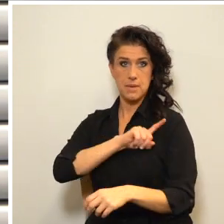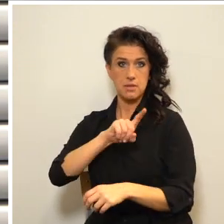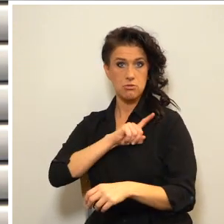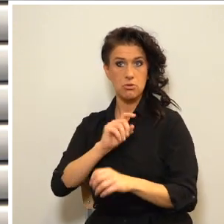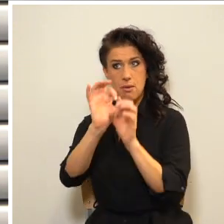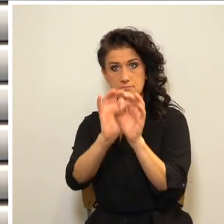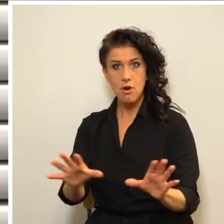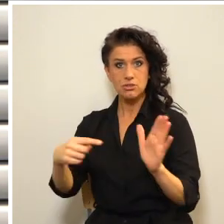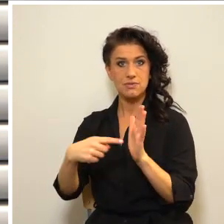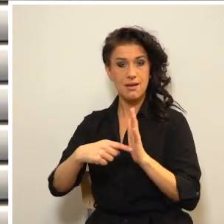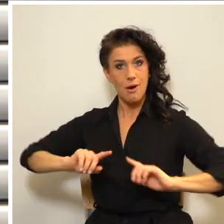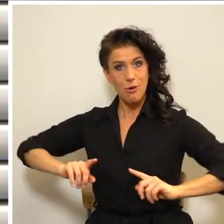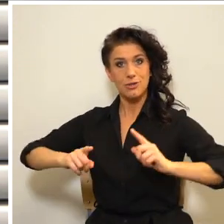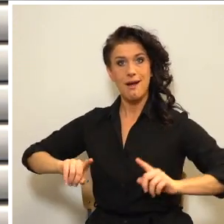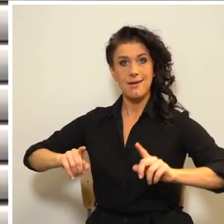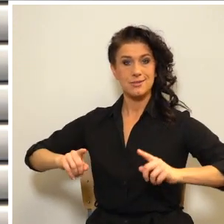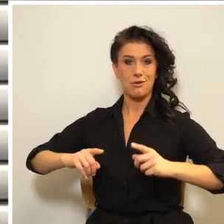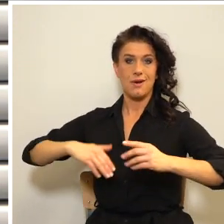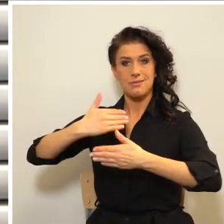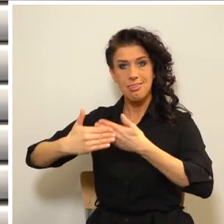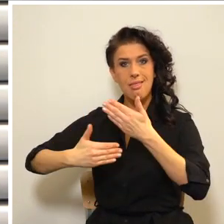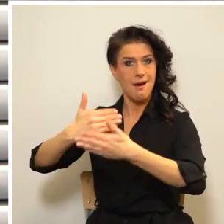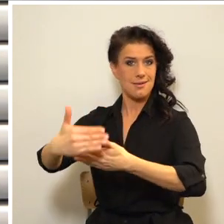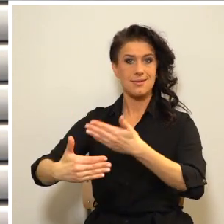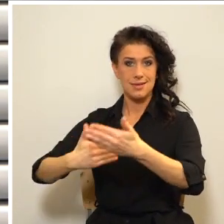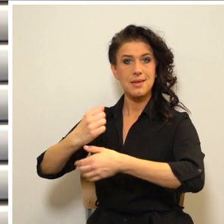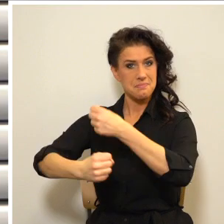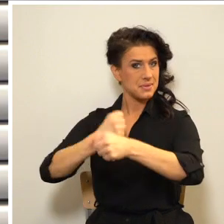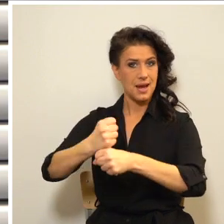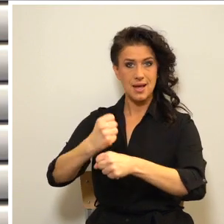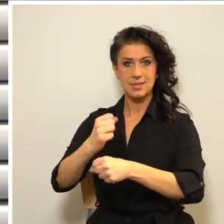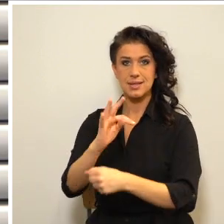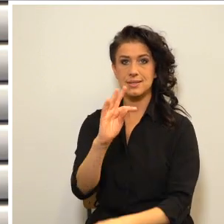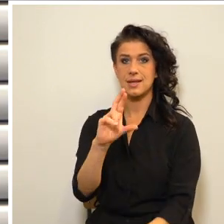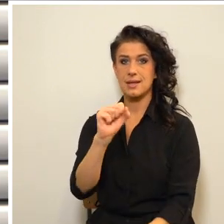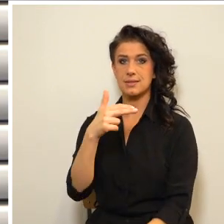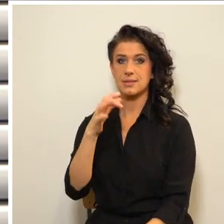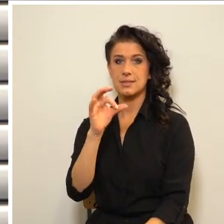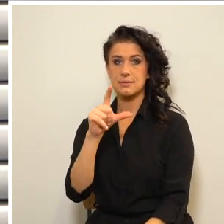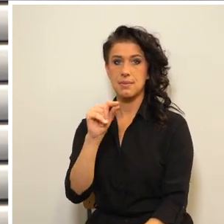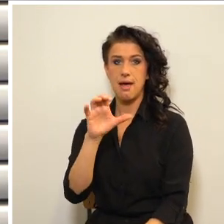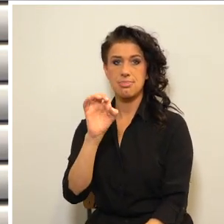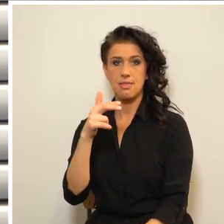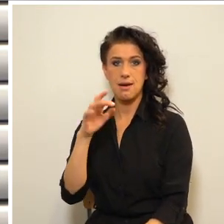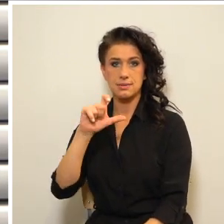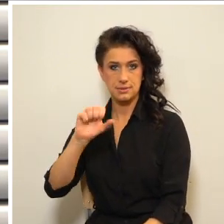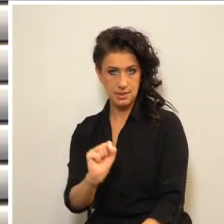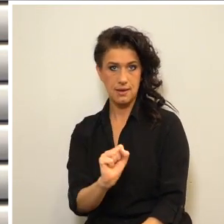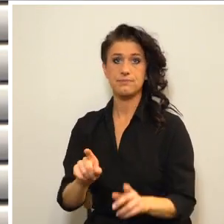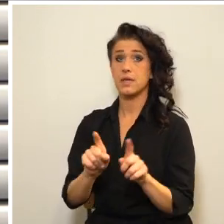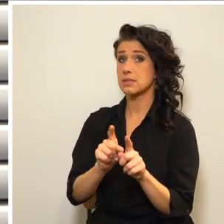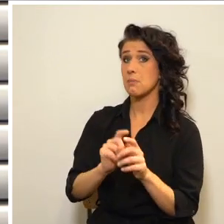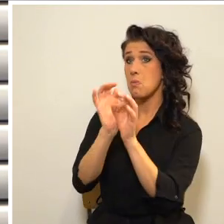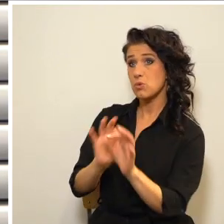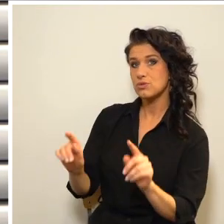pozwalały zorganizować w sposób instytucjonalny to samo naszą transplantologii get5 zwala też na